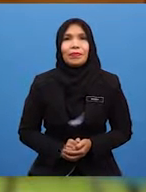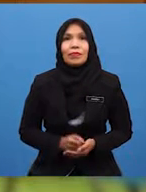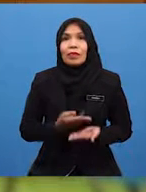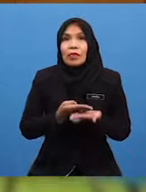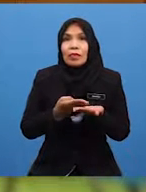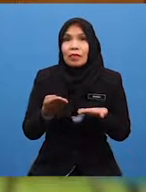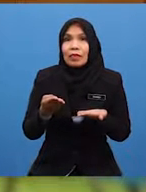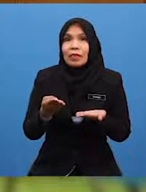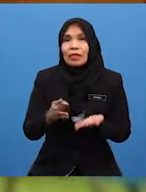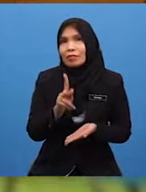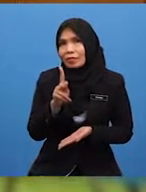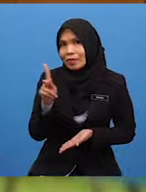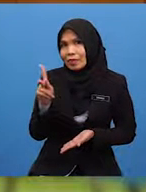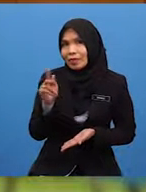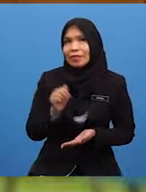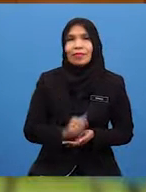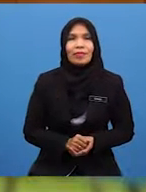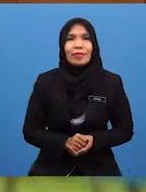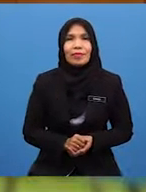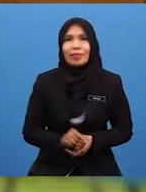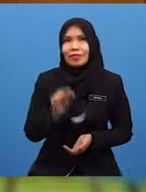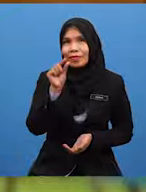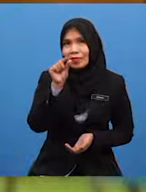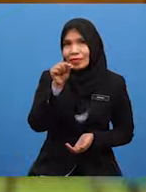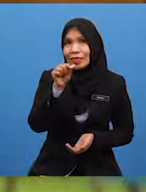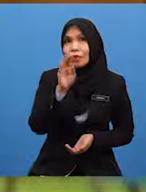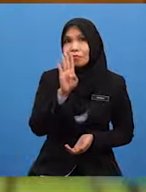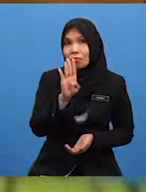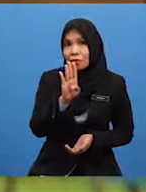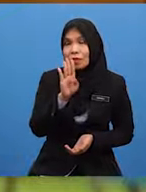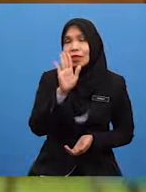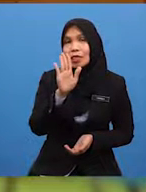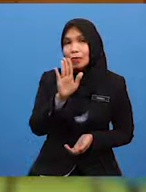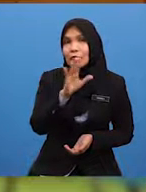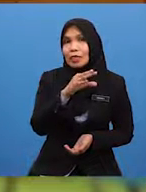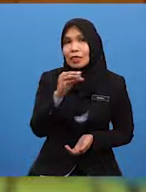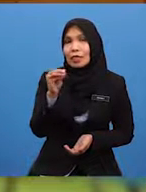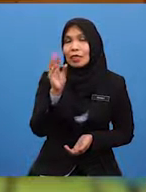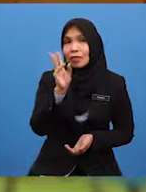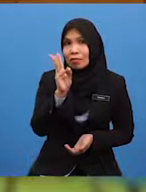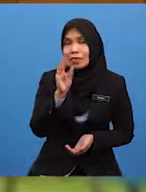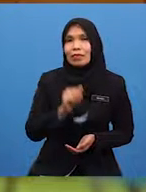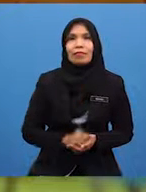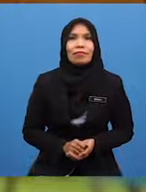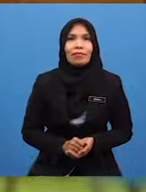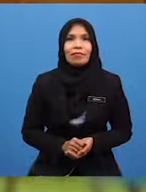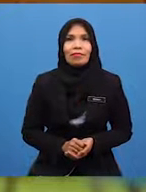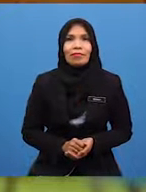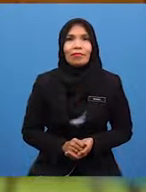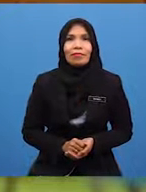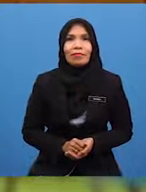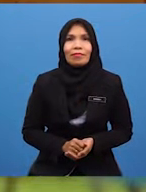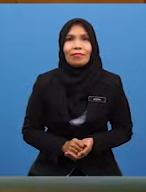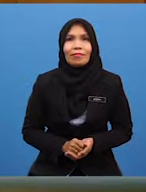Bagi lajur sebelah kanan, titik 4, 5 dan 6 berada pada lajur